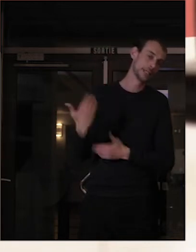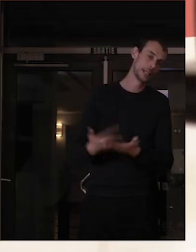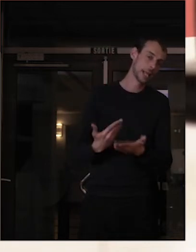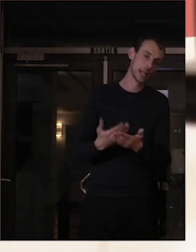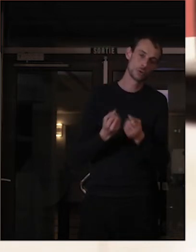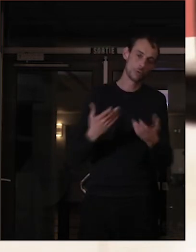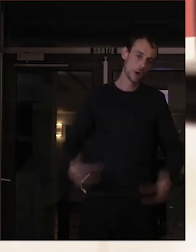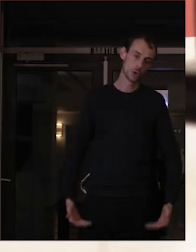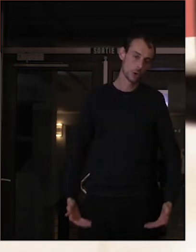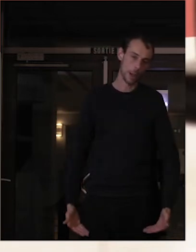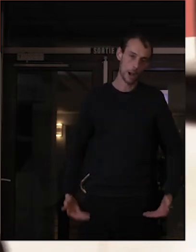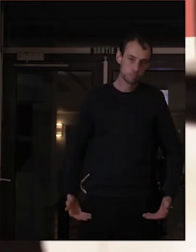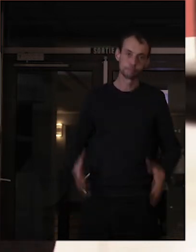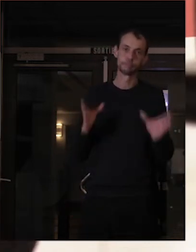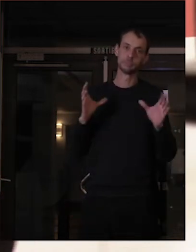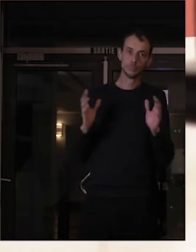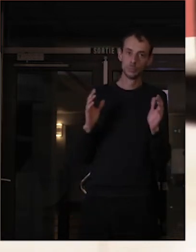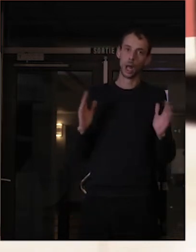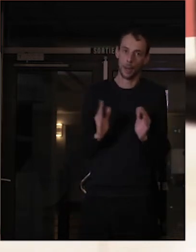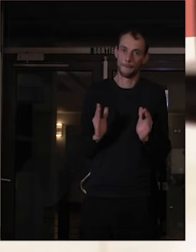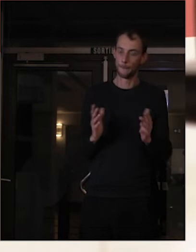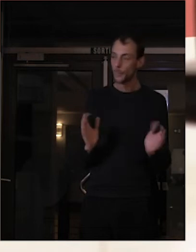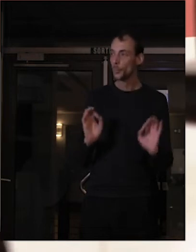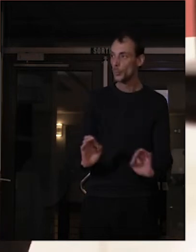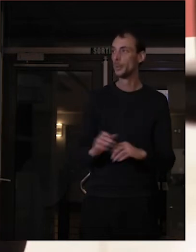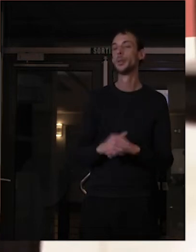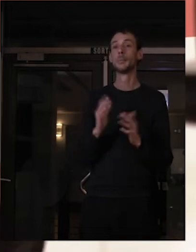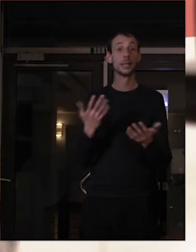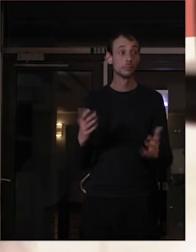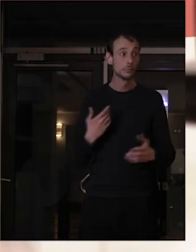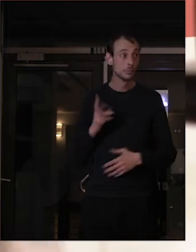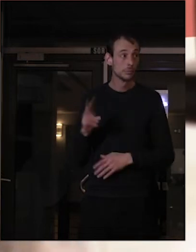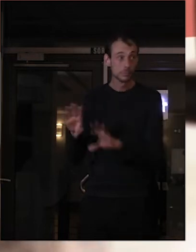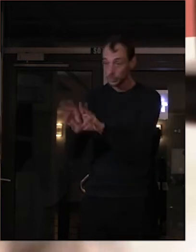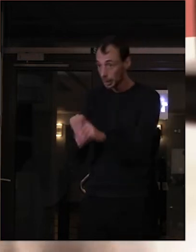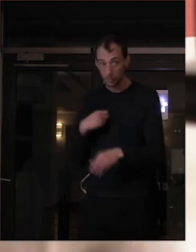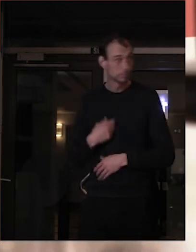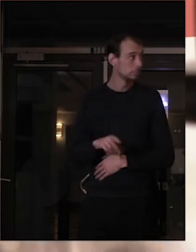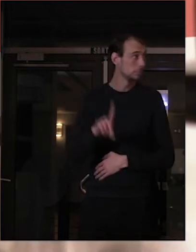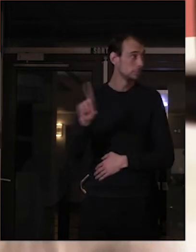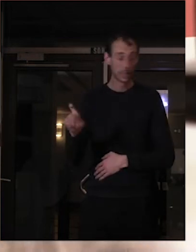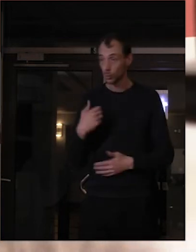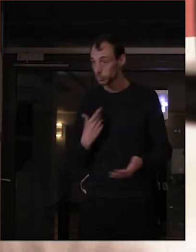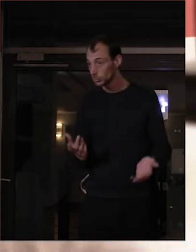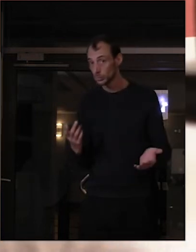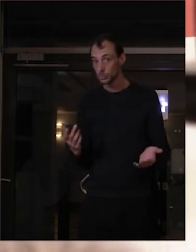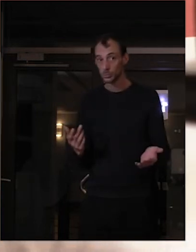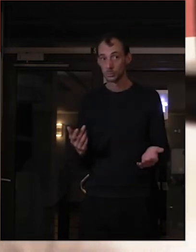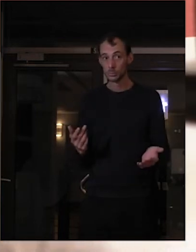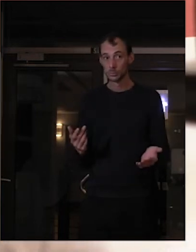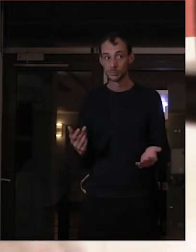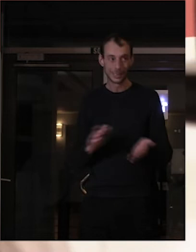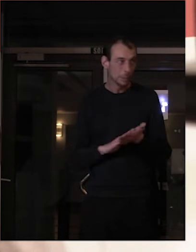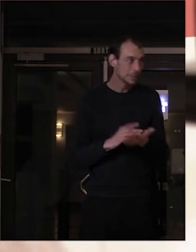courts et moulants, mais on leur a posé la question, en fait, encore une fois, quand on est arrivé avec Valérie, pour savoir